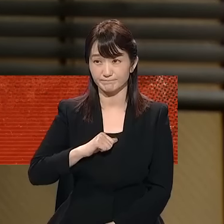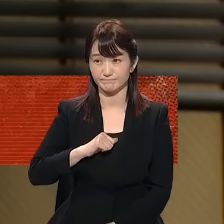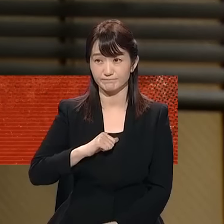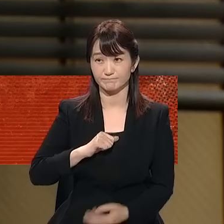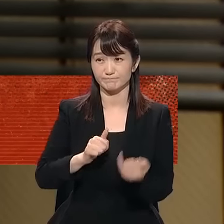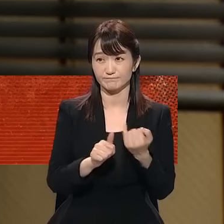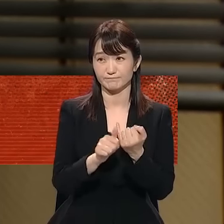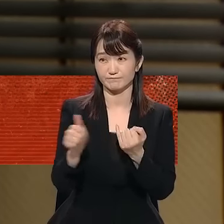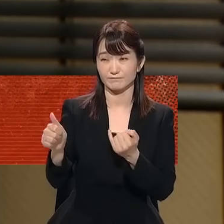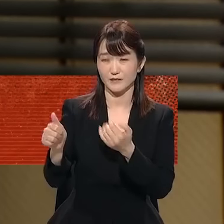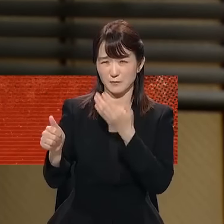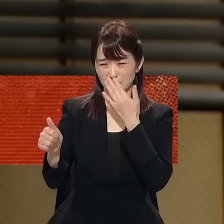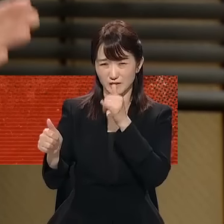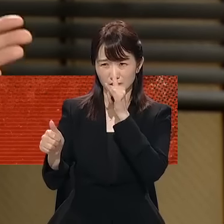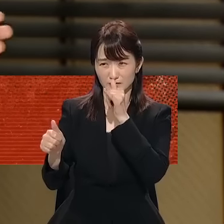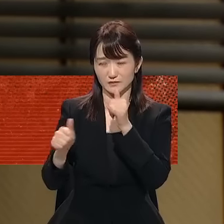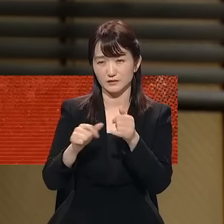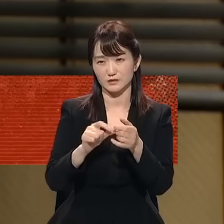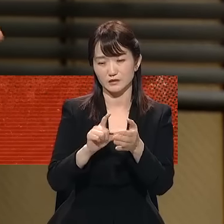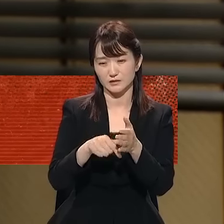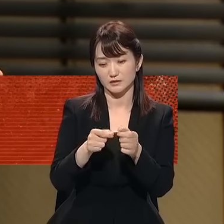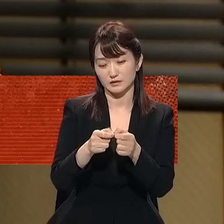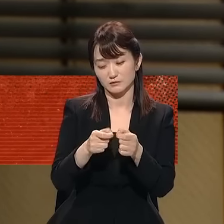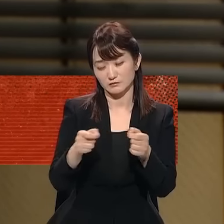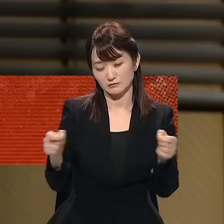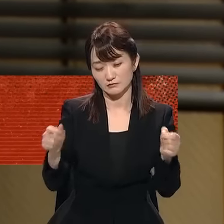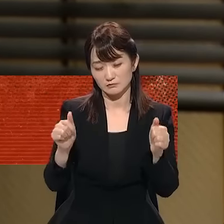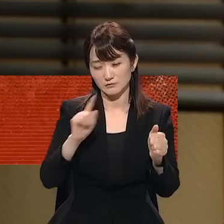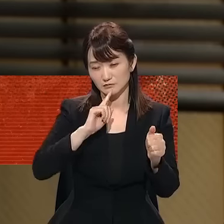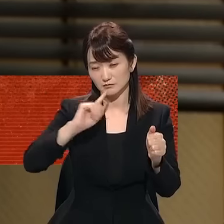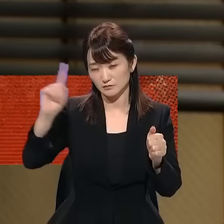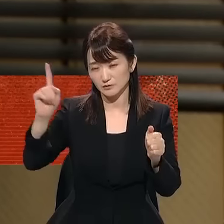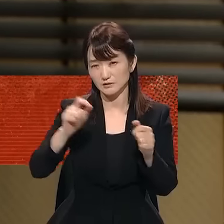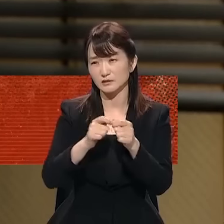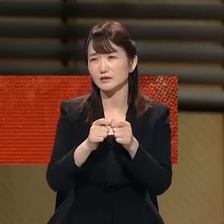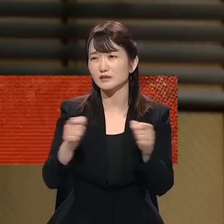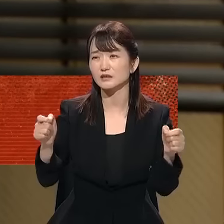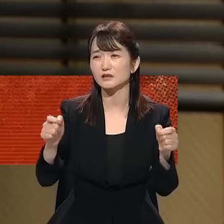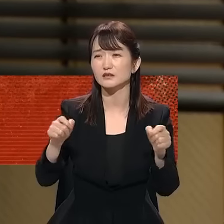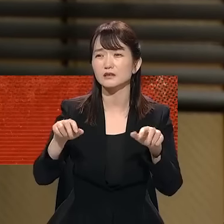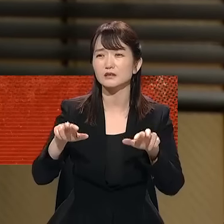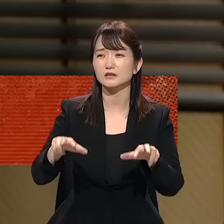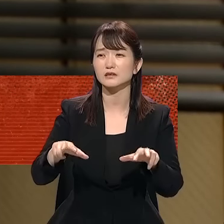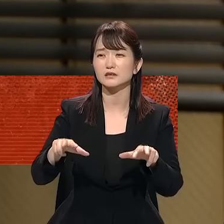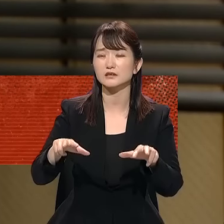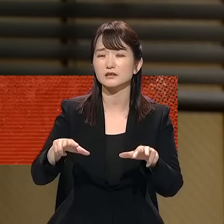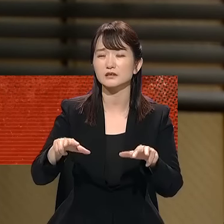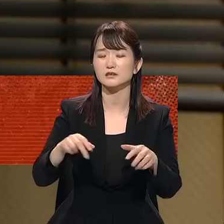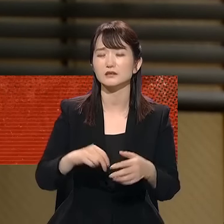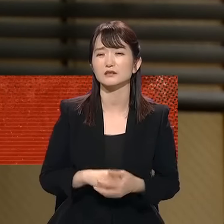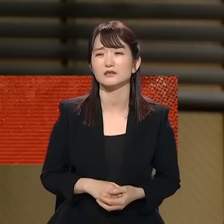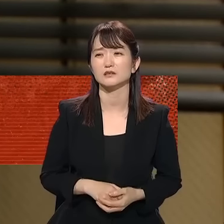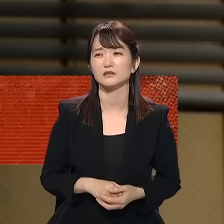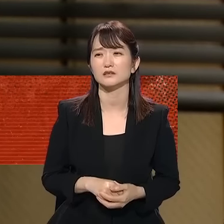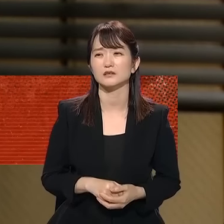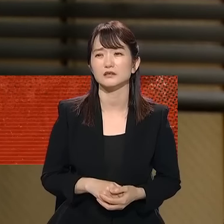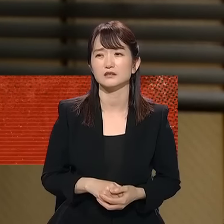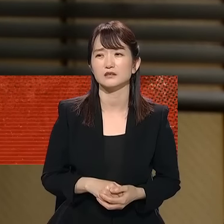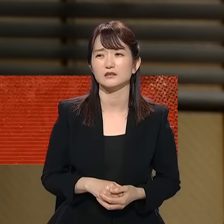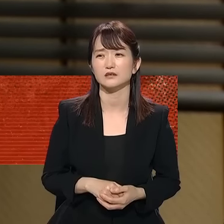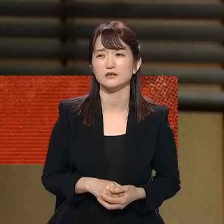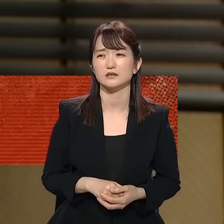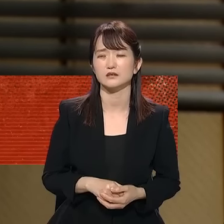쪽에 가능성이 높은데 시간이 길어지고 소송전이 길 길어지다 보면 현실적으로 파탄 배우자들이 갈라서는 경우가